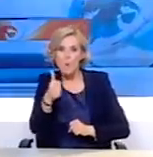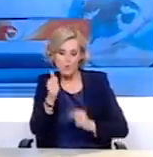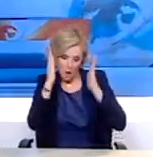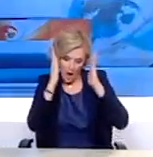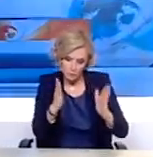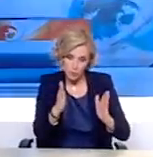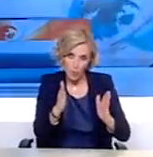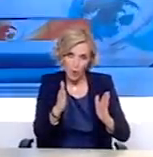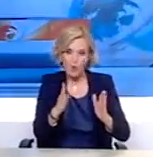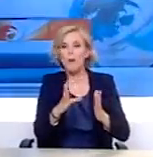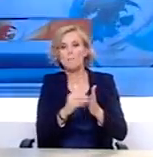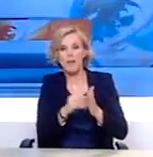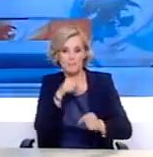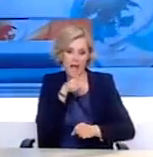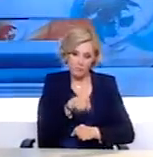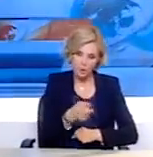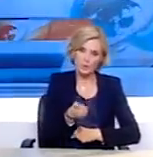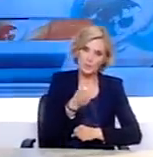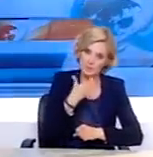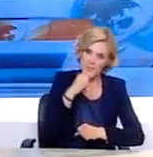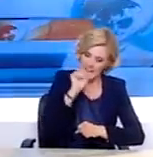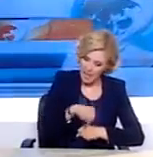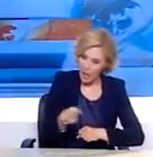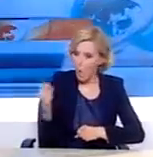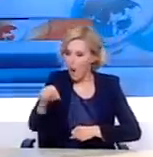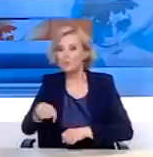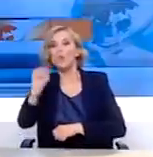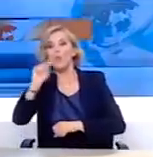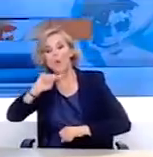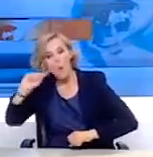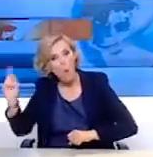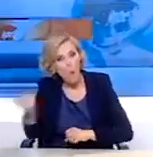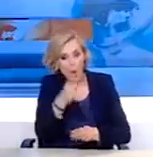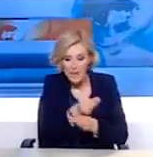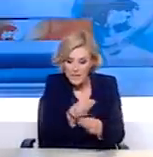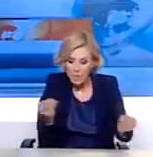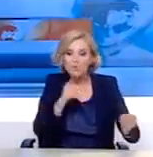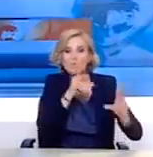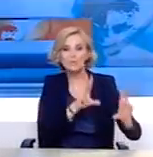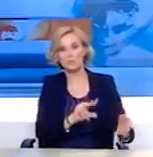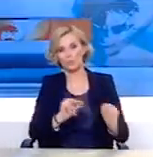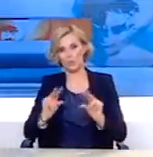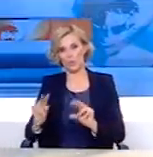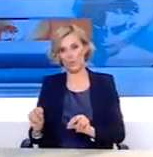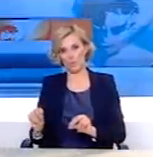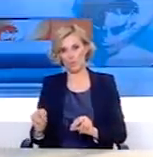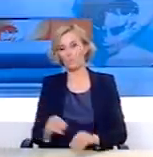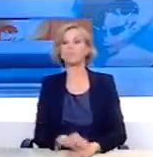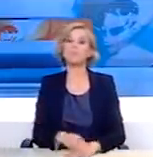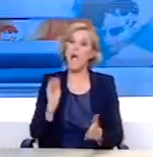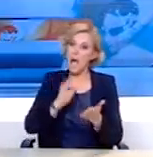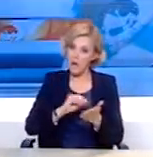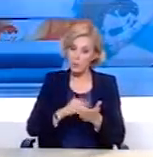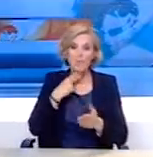που σημαίνει ότι κάποιος παίρνει, κάποιος δεν παίρνει. Επιπρόσθετα σε αυτή τη φαρέτρα των φαρμάκων, έχουμε βάλει πάλι στα πλαίσια